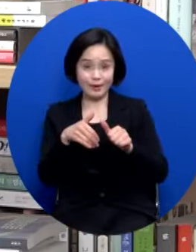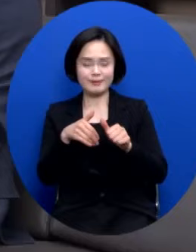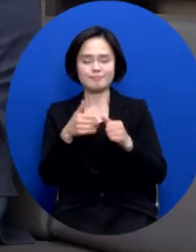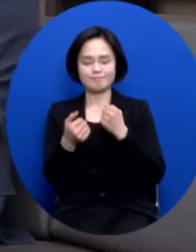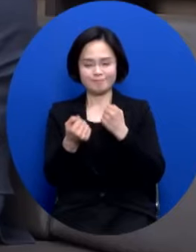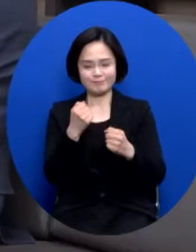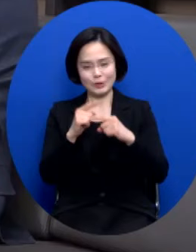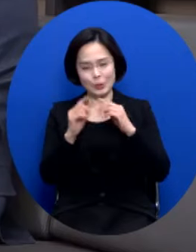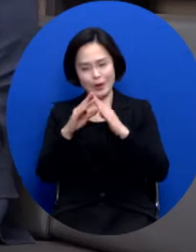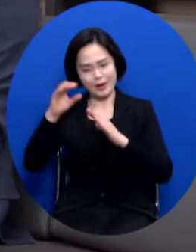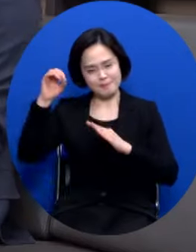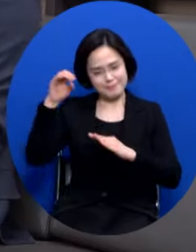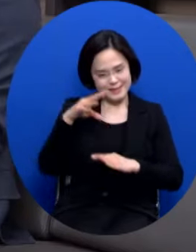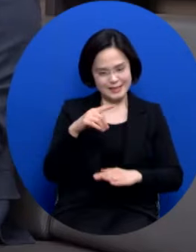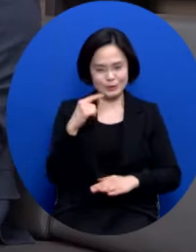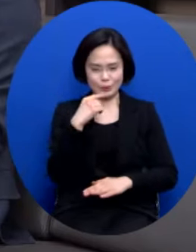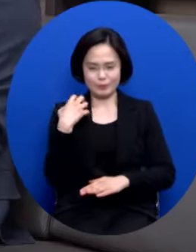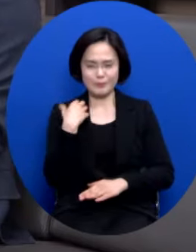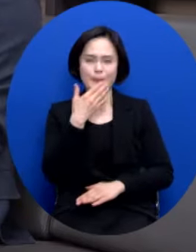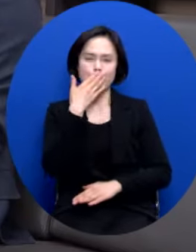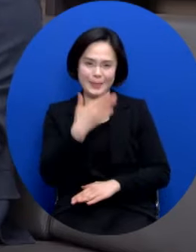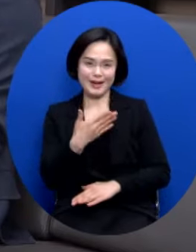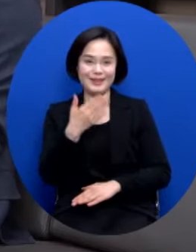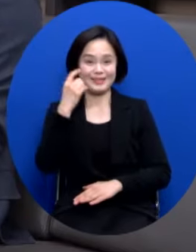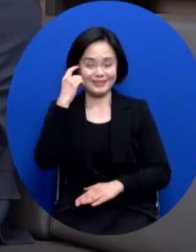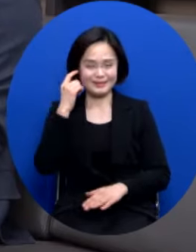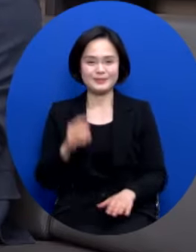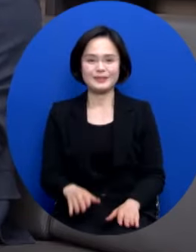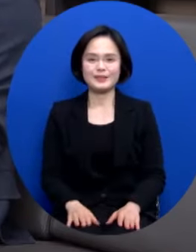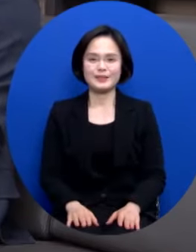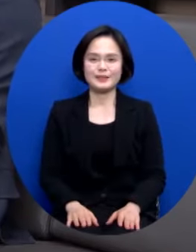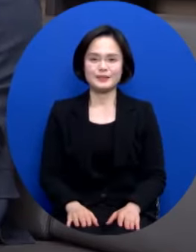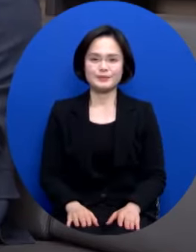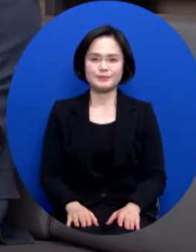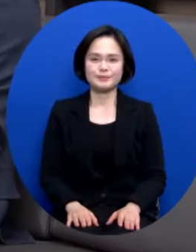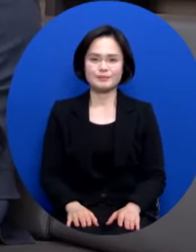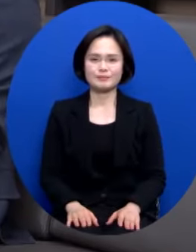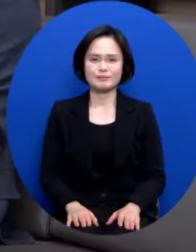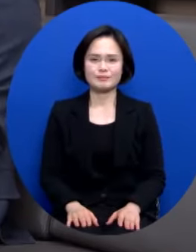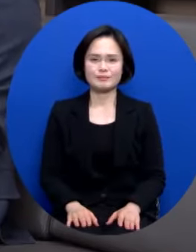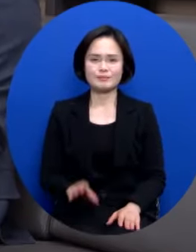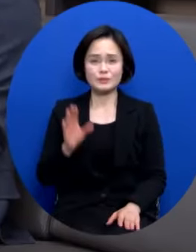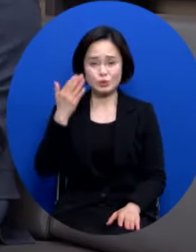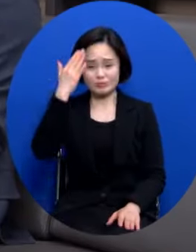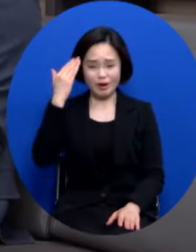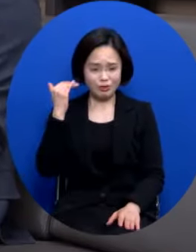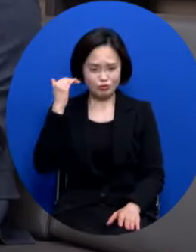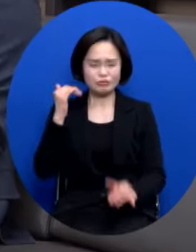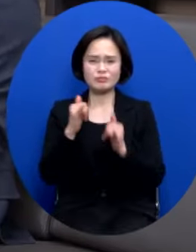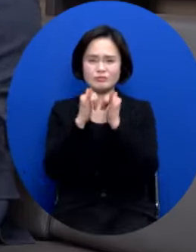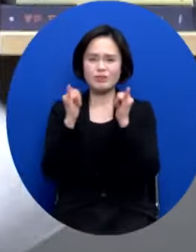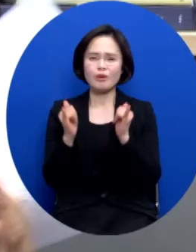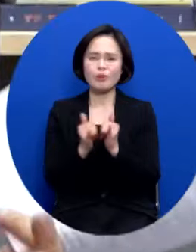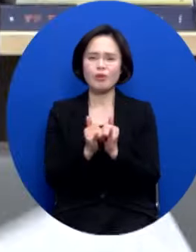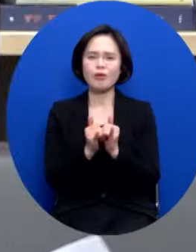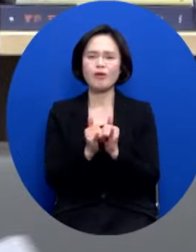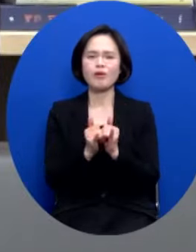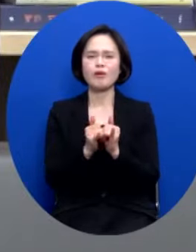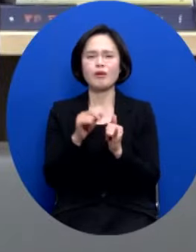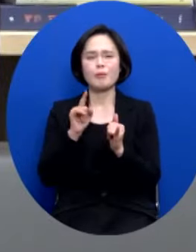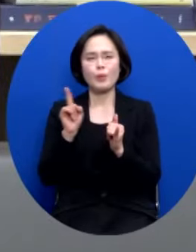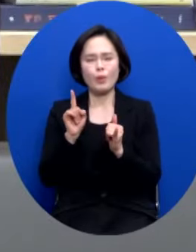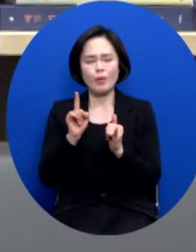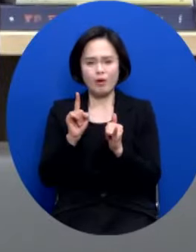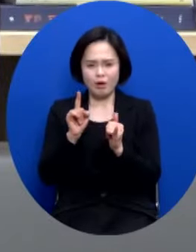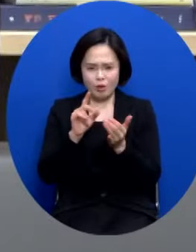듭니다. 요즘 우리 사회 가장 큰 이슈 또 과제라고 하면 저출산 문제인 것 같습니다. 예, 아이 울음소리도